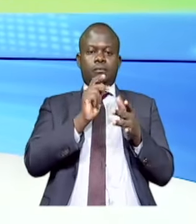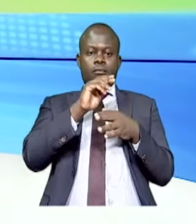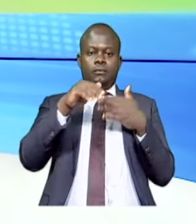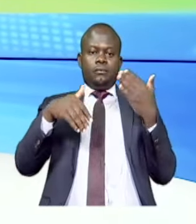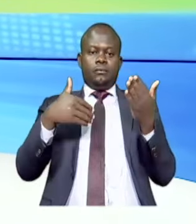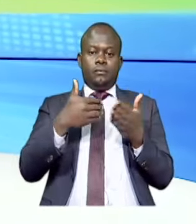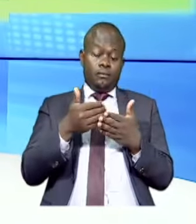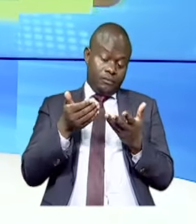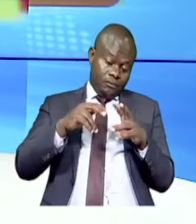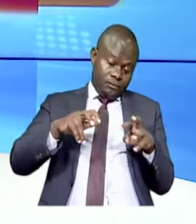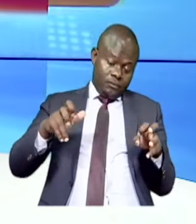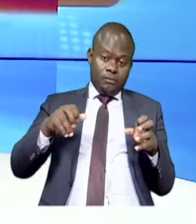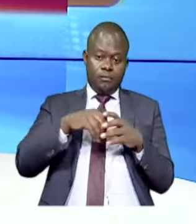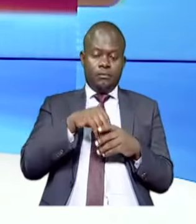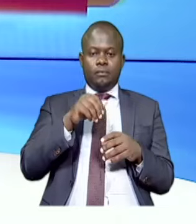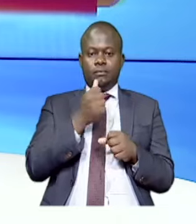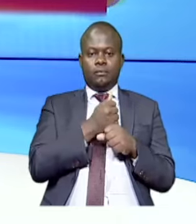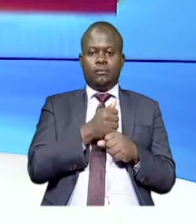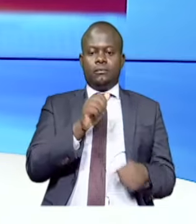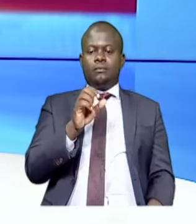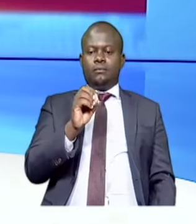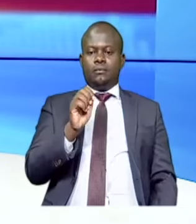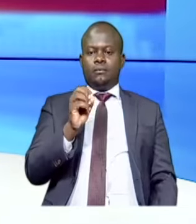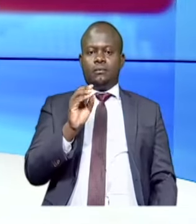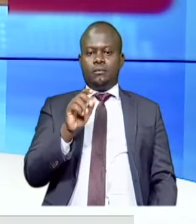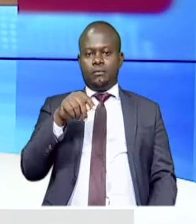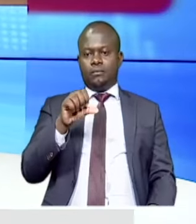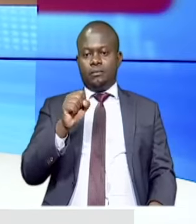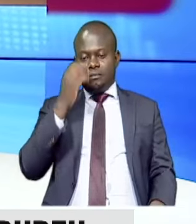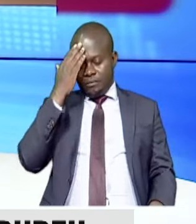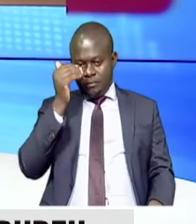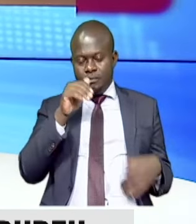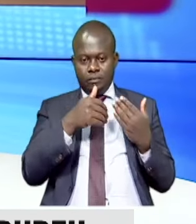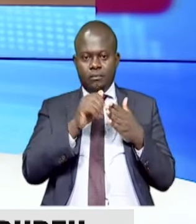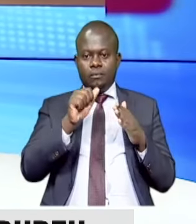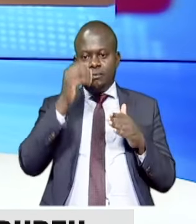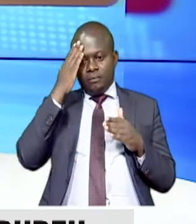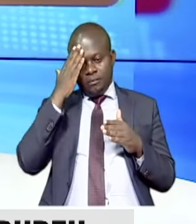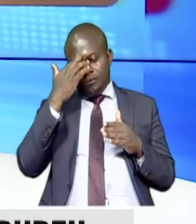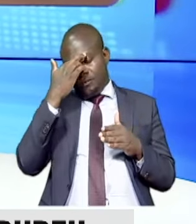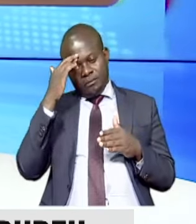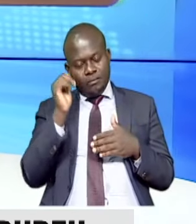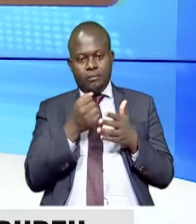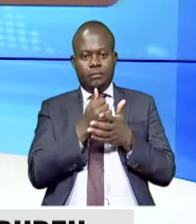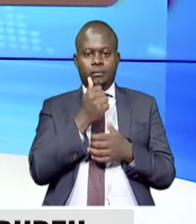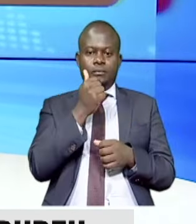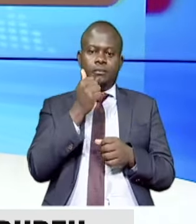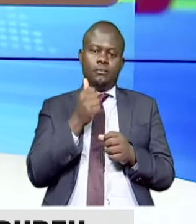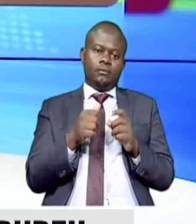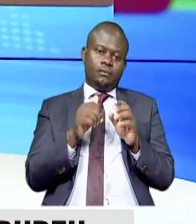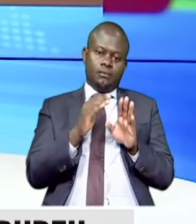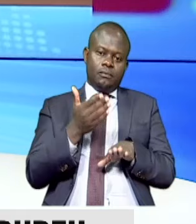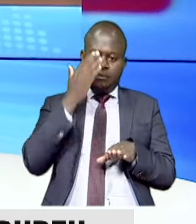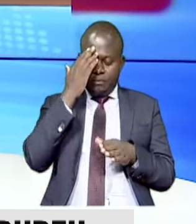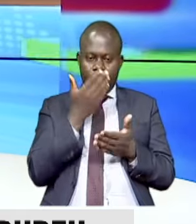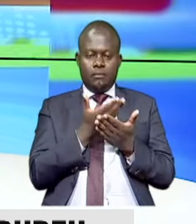gupima cyangwa gukora autopsy kwa kundi bapima abantu bapfuye kugira ngo bamenye icyabishe mu rwego rwo korohereza